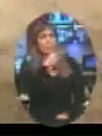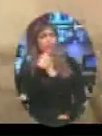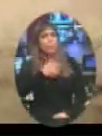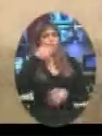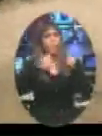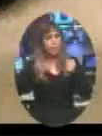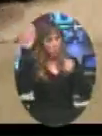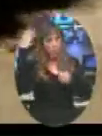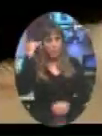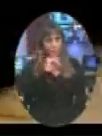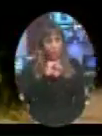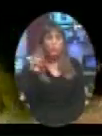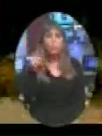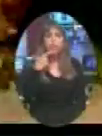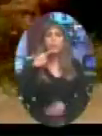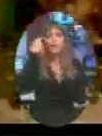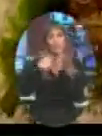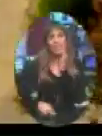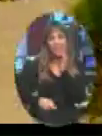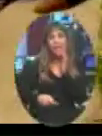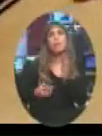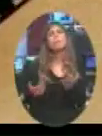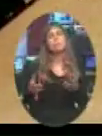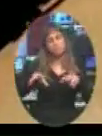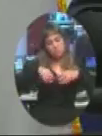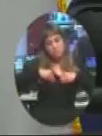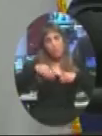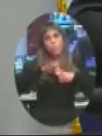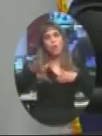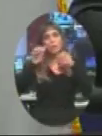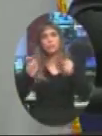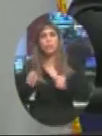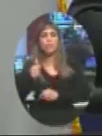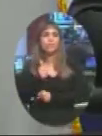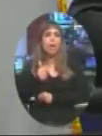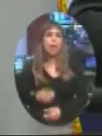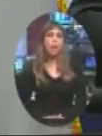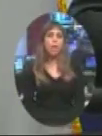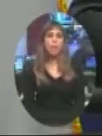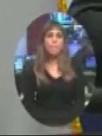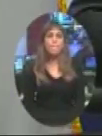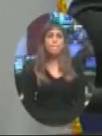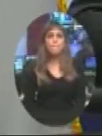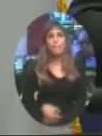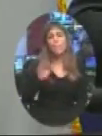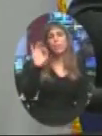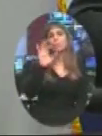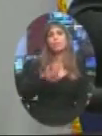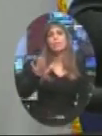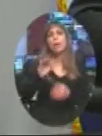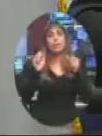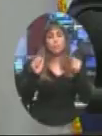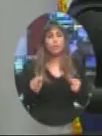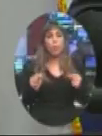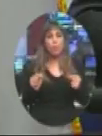יעלון, טען כי הרכישה נעשתה על דעתה של מערכת הביטחון וצהל. אני חושב שמבחינתה של מערכת ביטחון,